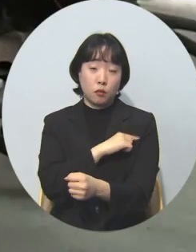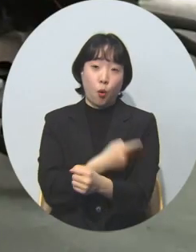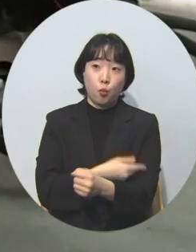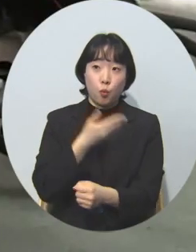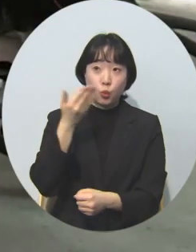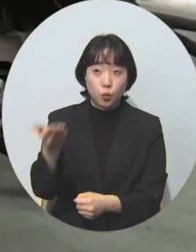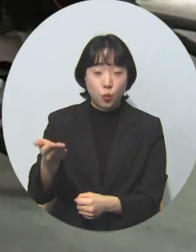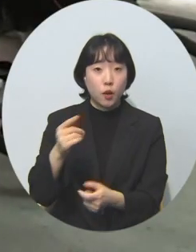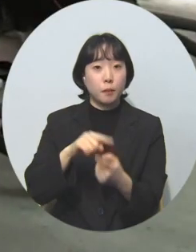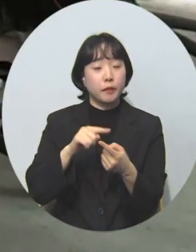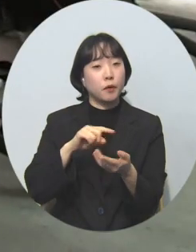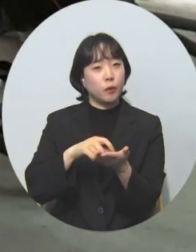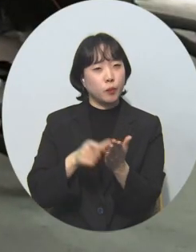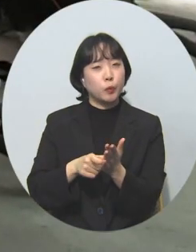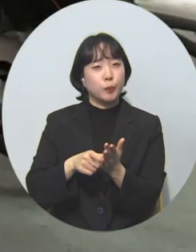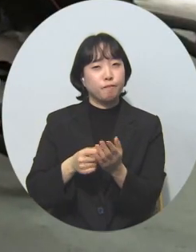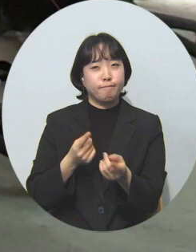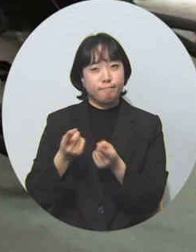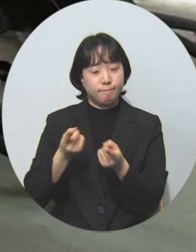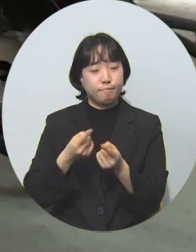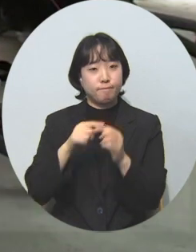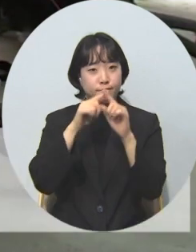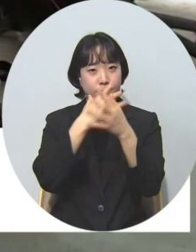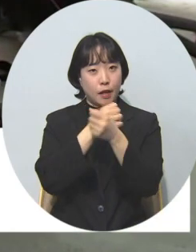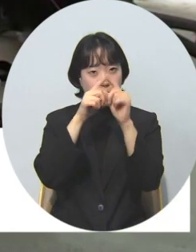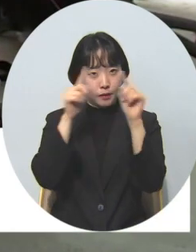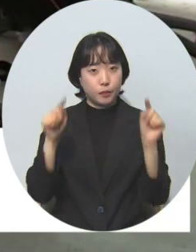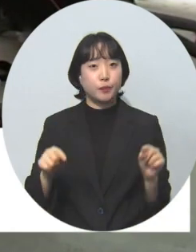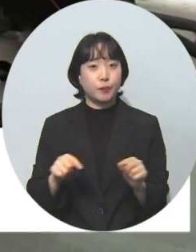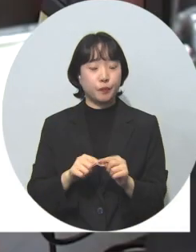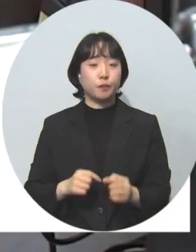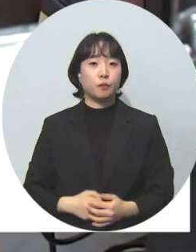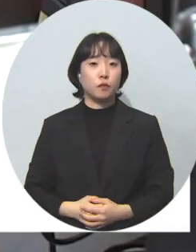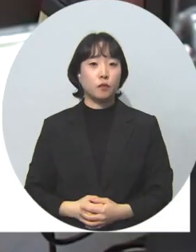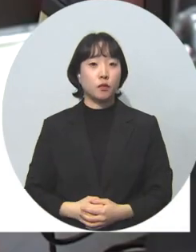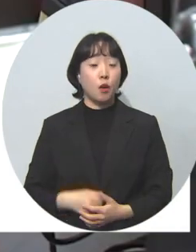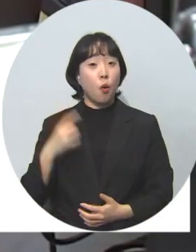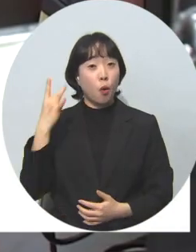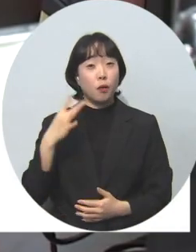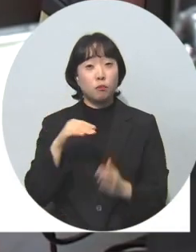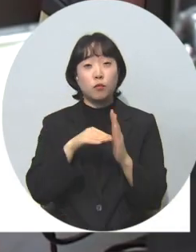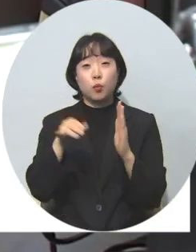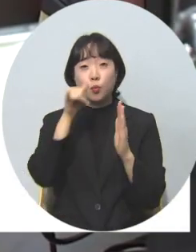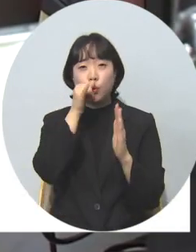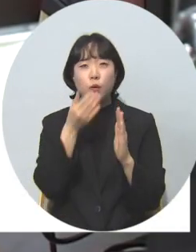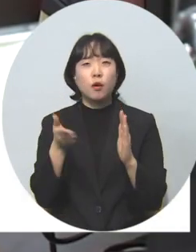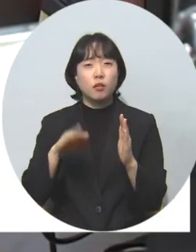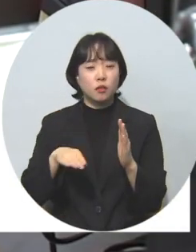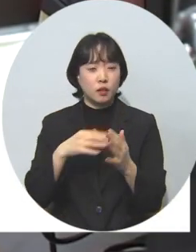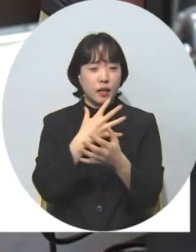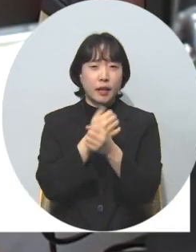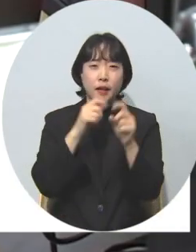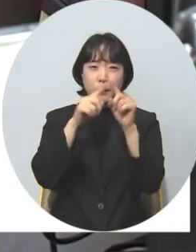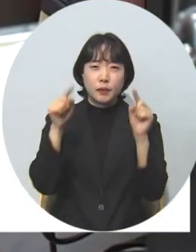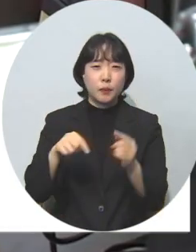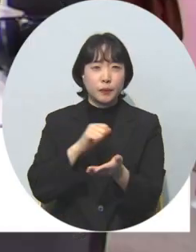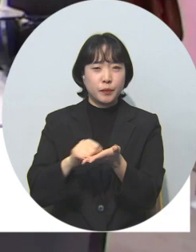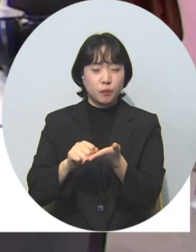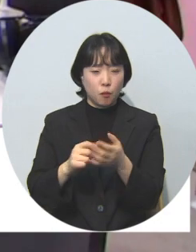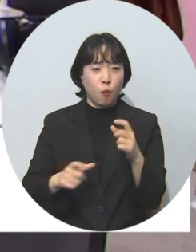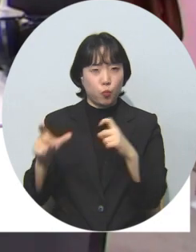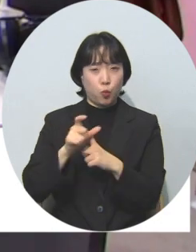기존에는 본 계약서에이 같은 저작물 작성권 등의 내용이 담겨 있었지만 별도에 계약서를 쓰도록 한